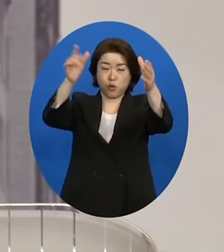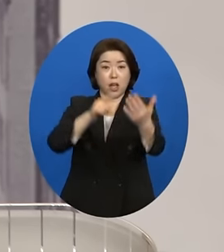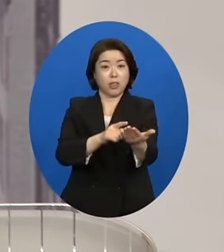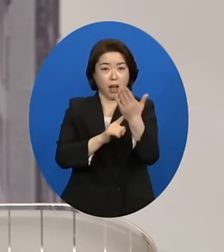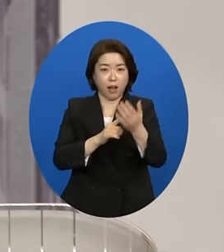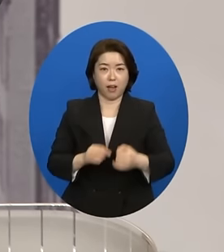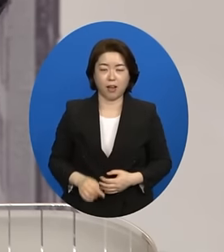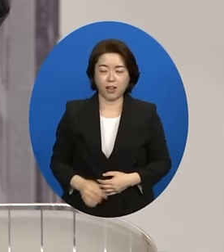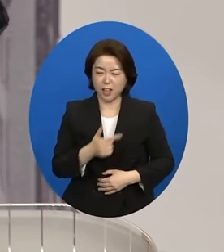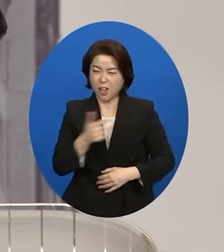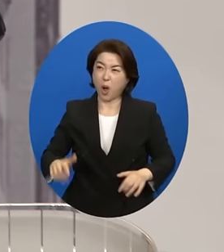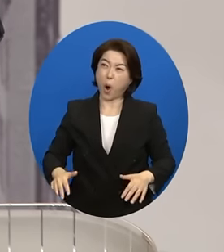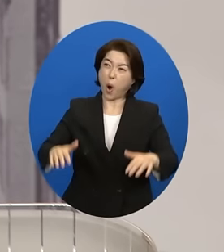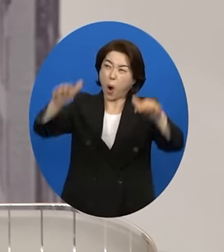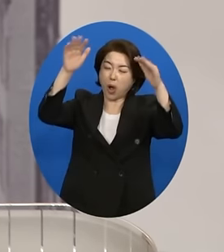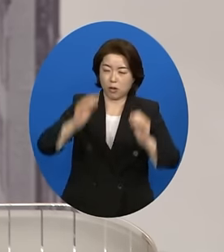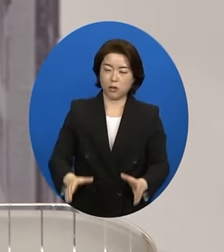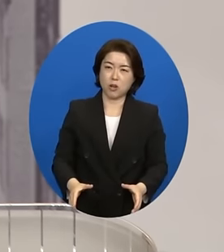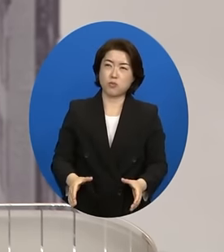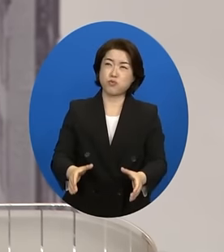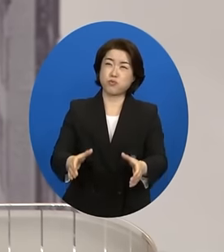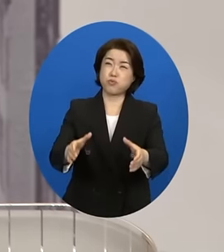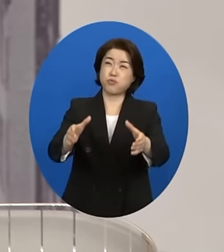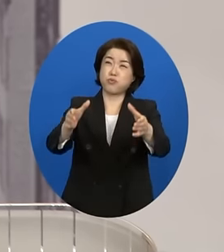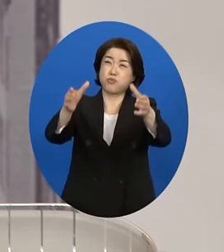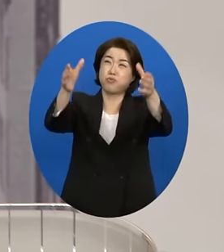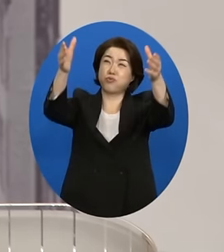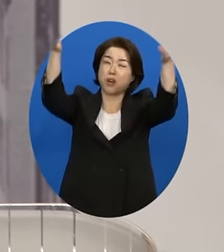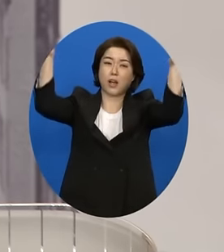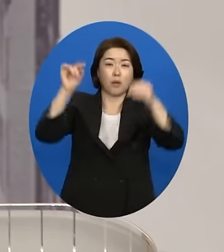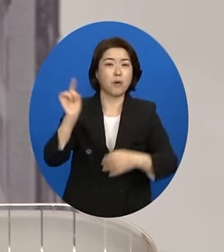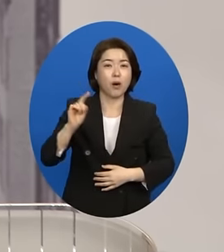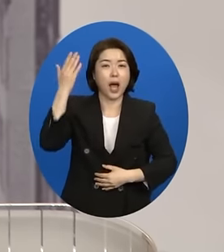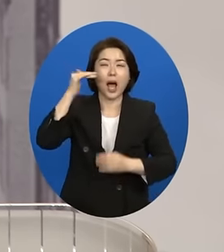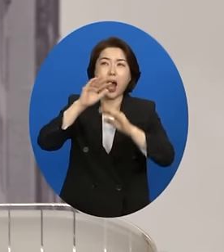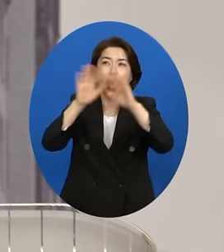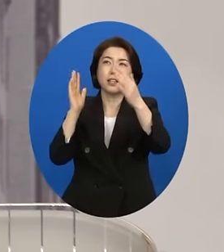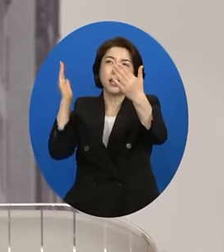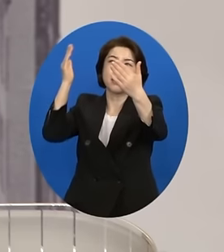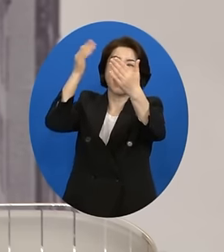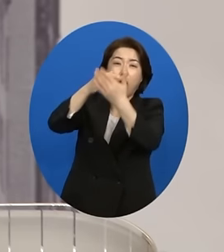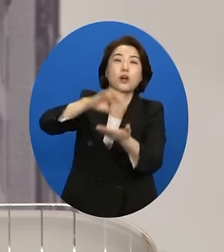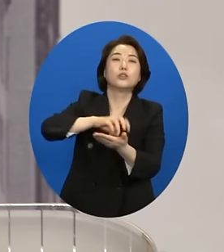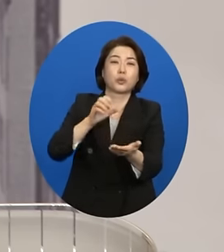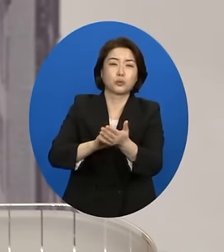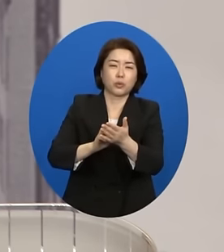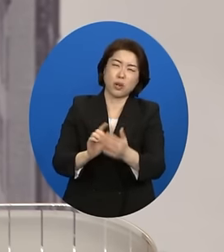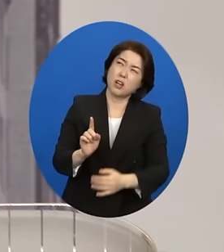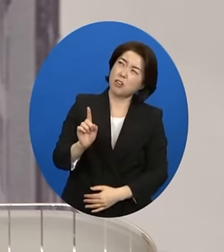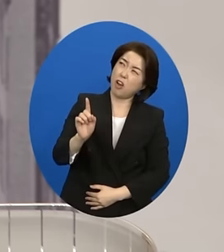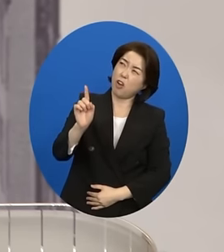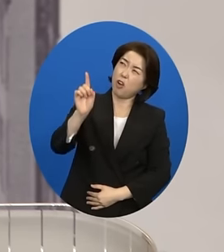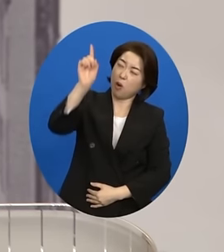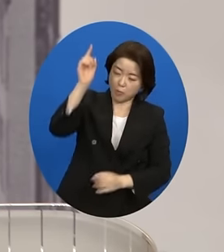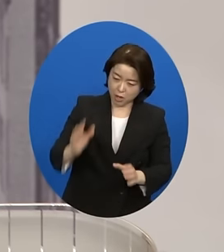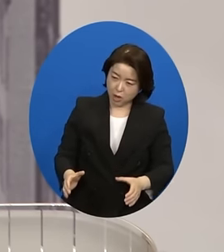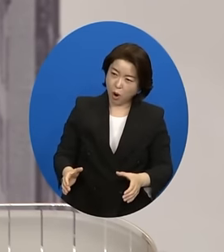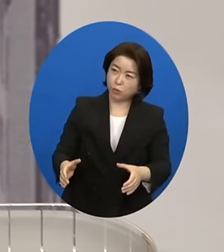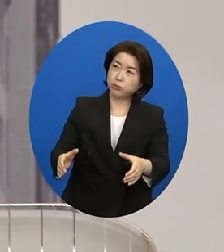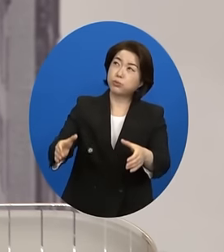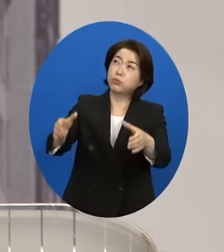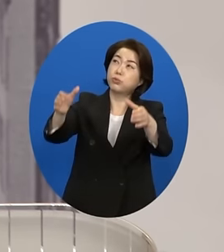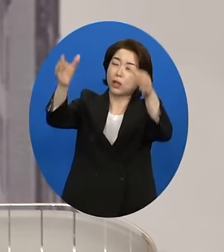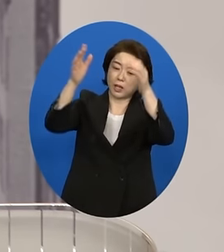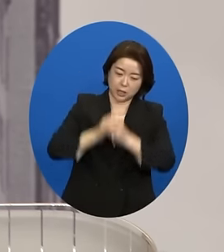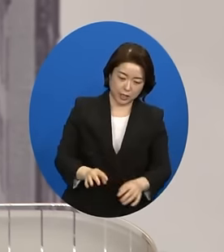너무나 크게 자랐는데 어느 정도로 자랐냐면 하늘에 닿을 정도로 뭐 닿지는 않겠지만 그 정도로 높게 자랍니다. 땅끝에서